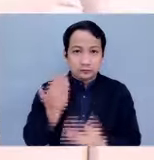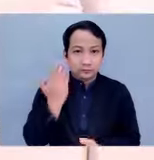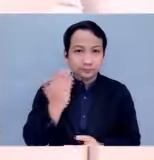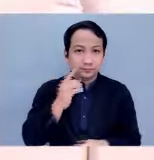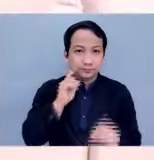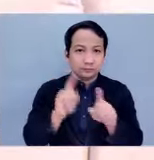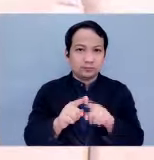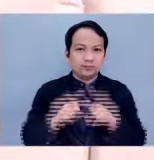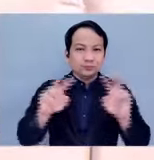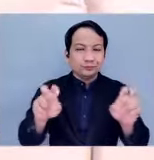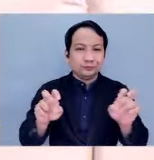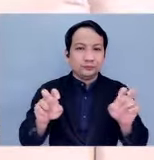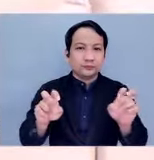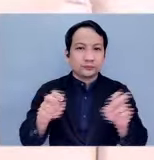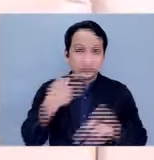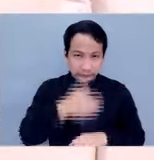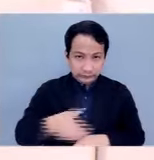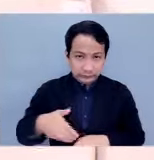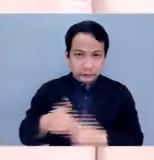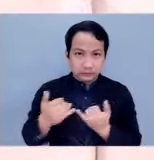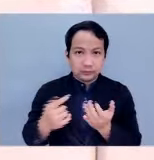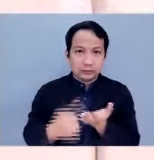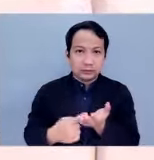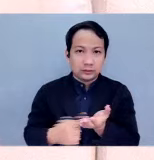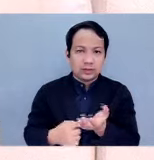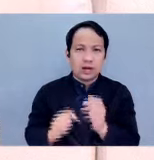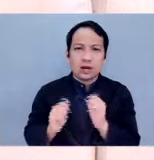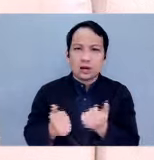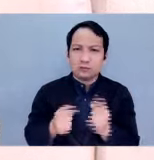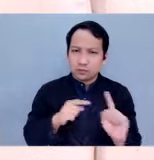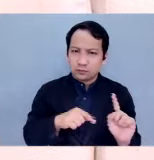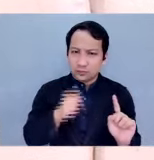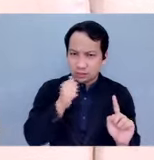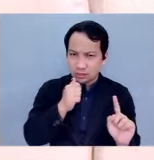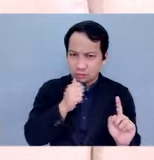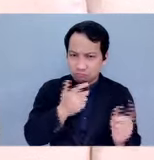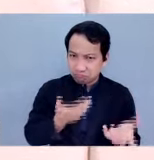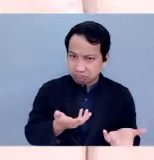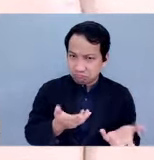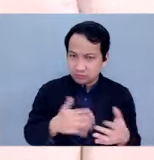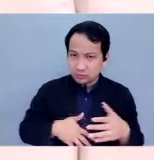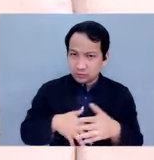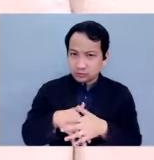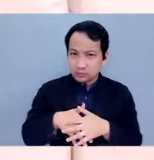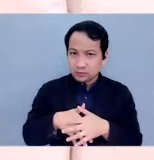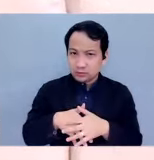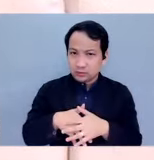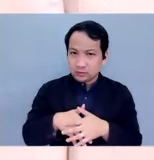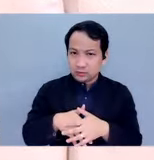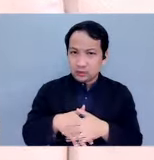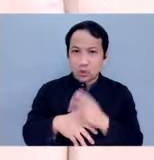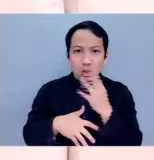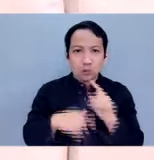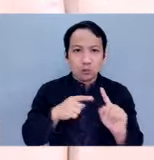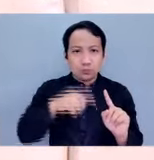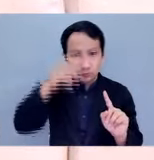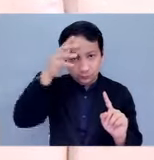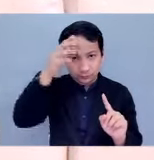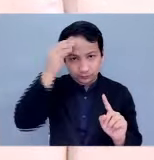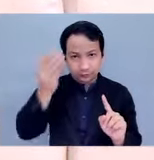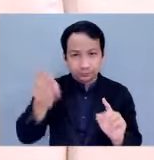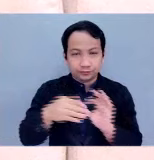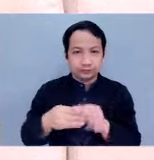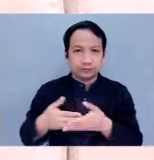Issue sa mga single naman po tayo. Paano kung si ating single na buntis nang hindi alam kung sino ang ama ng kanyang baby?